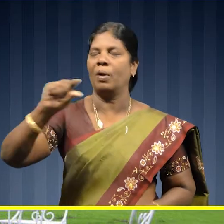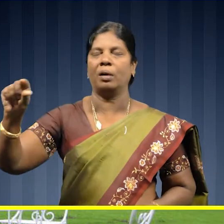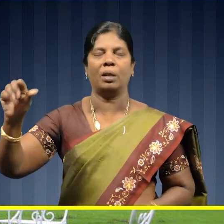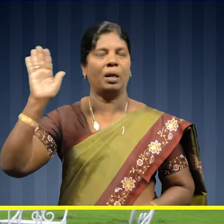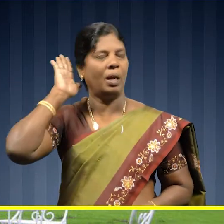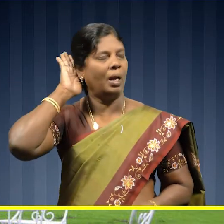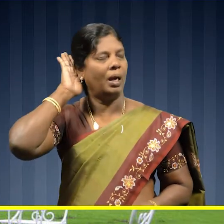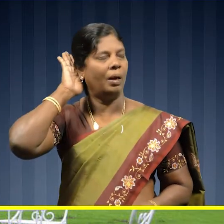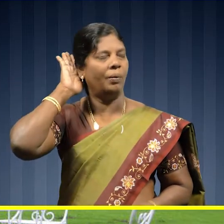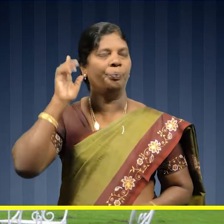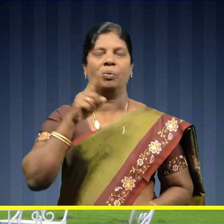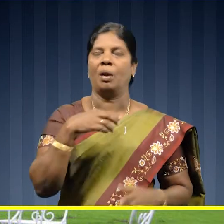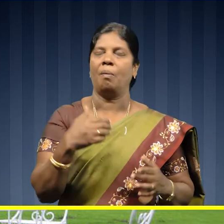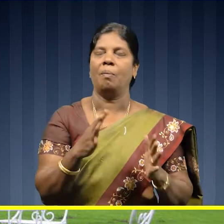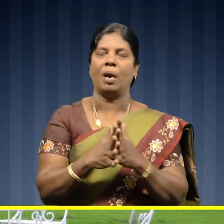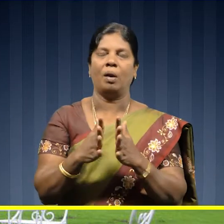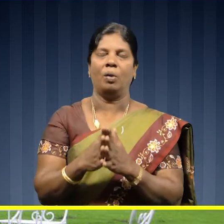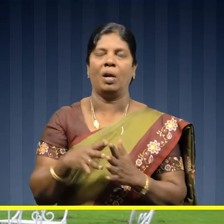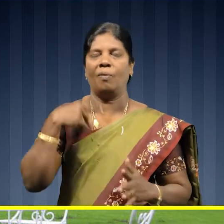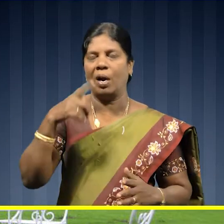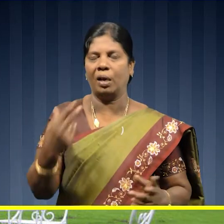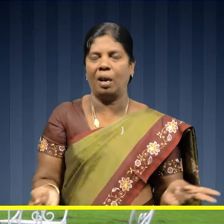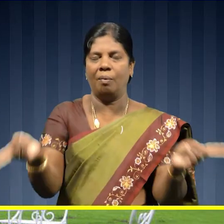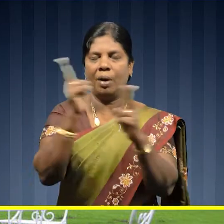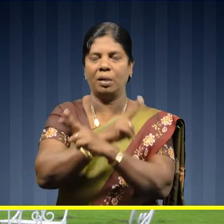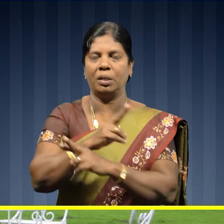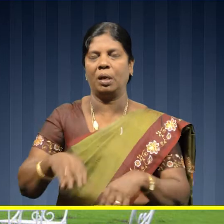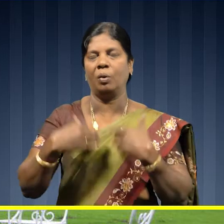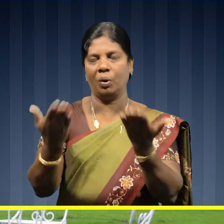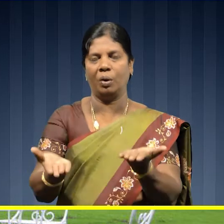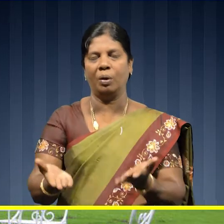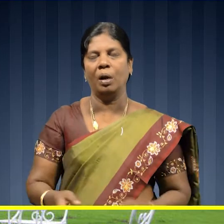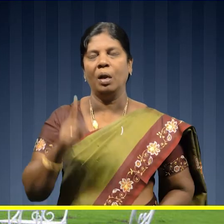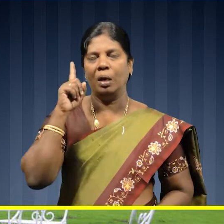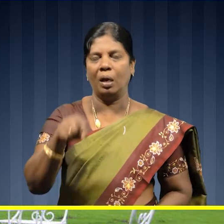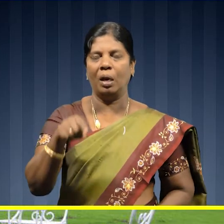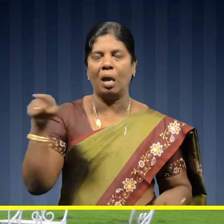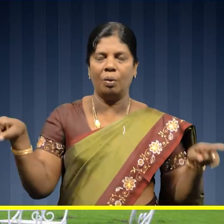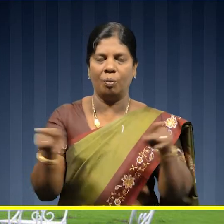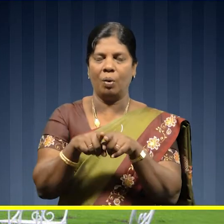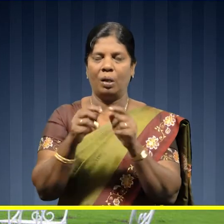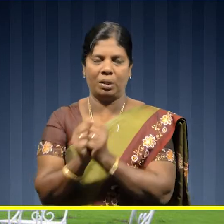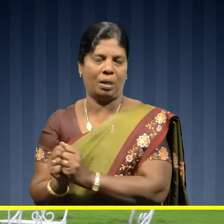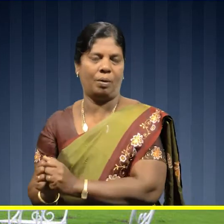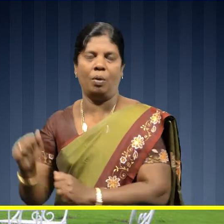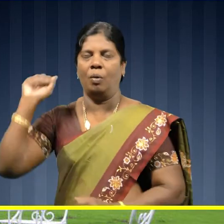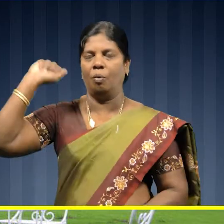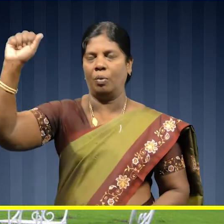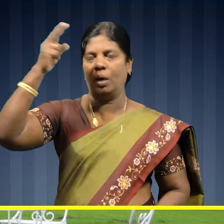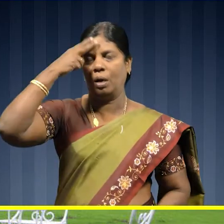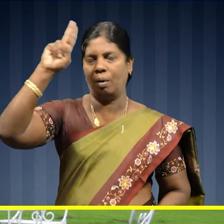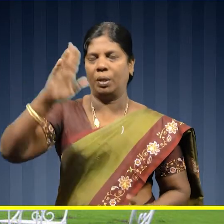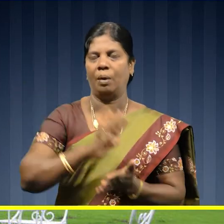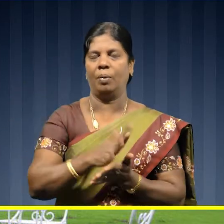கேட்டோம். உம்முடைய வார்த்தை இதை கேட்ட மக்களுடைய வாழ்க்கையில் மாற்றத்தை ஏற்படுத்தட்டும். நீர் அப்படியே